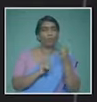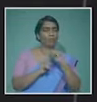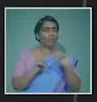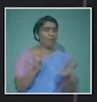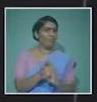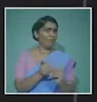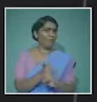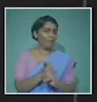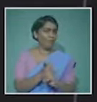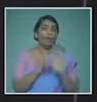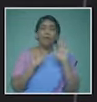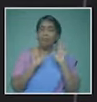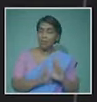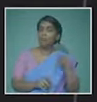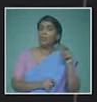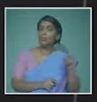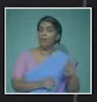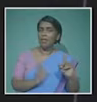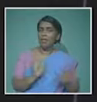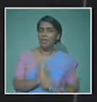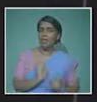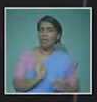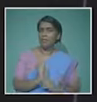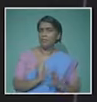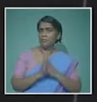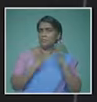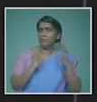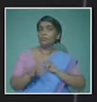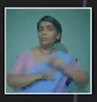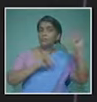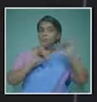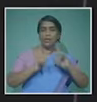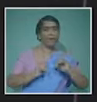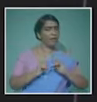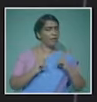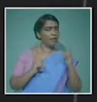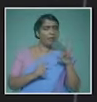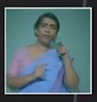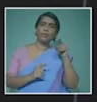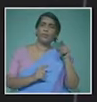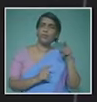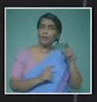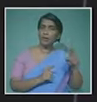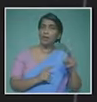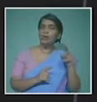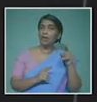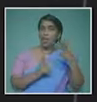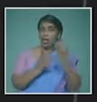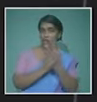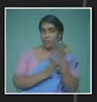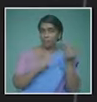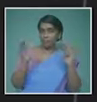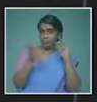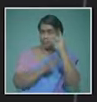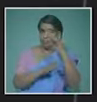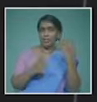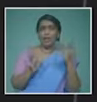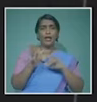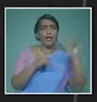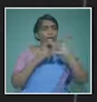போய் இடம்பெயர்ந்து வாழுகிற பொழுது இரண்டாவது தலைமுறையை நீங்கள் போய் நோர்வேயிலையும் ஐரோப்பாவிலையும் சந்தித்து விட்டு அவர்கள் உங்களுக்கு நிதி